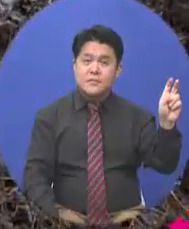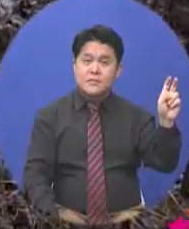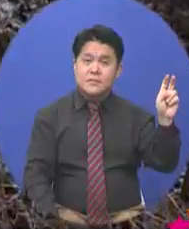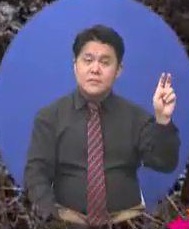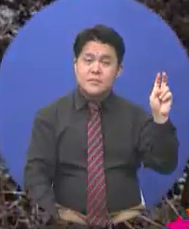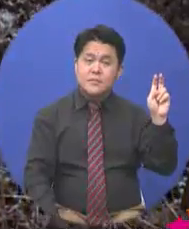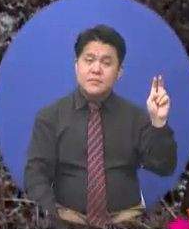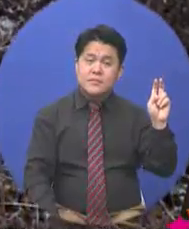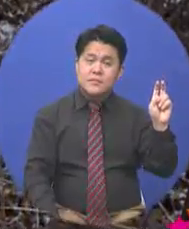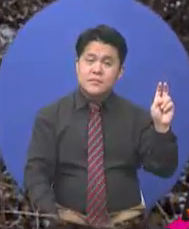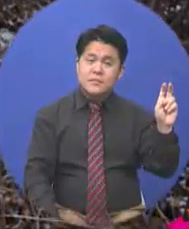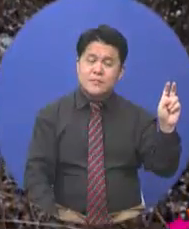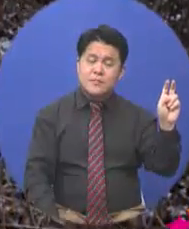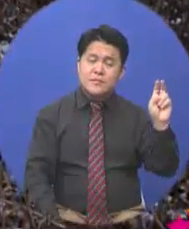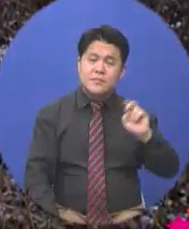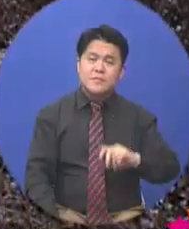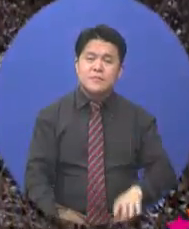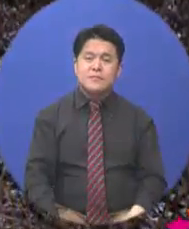추억인가